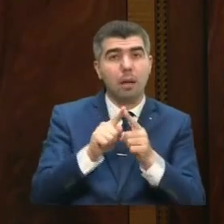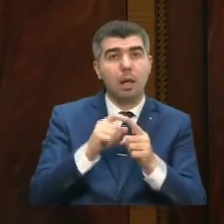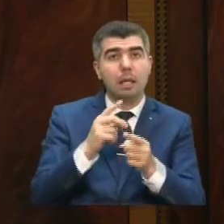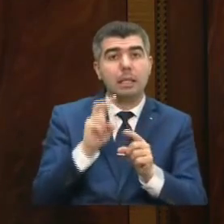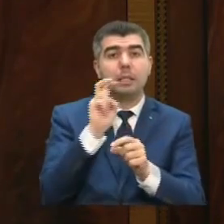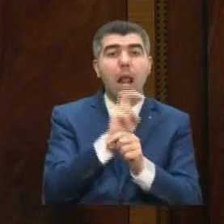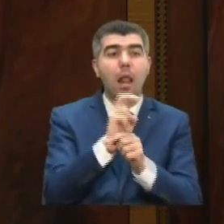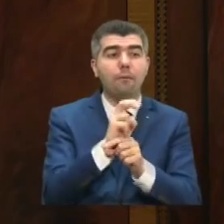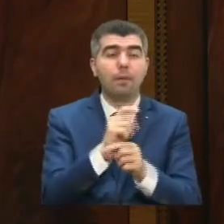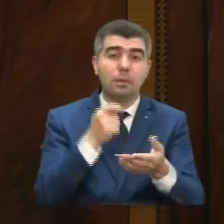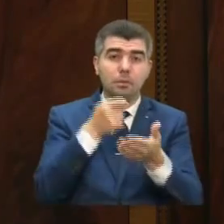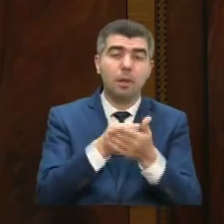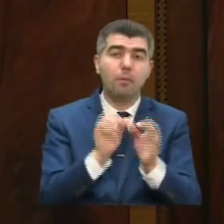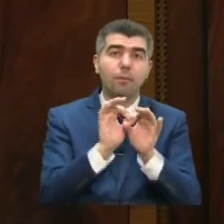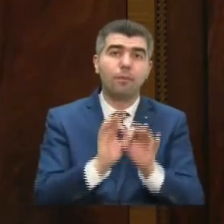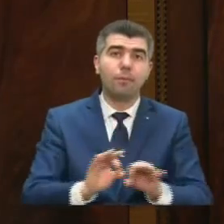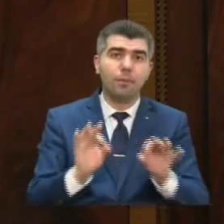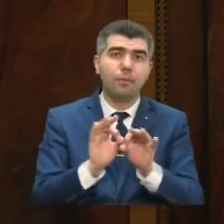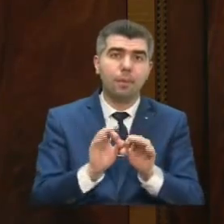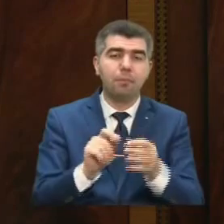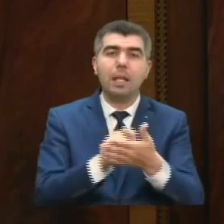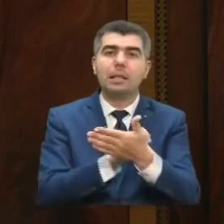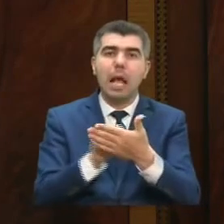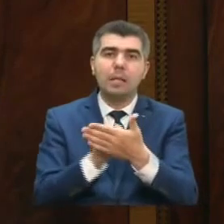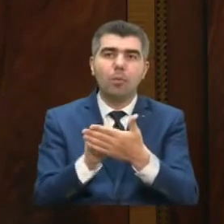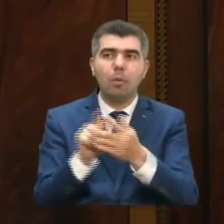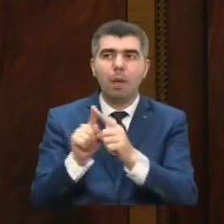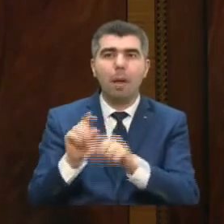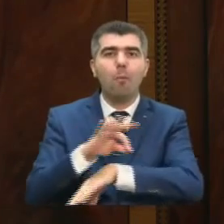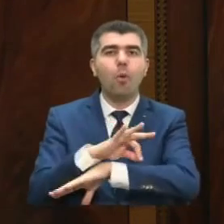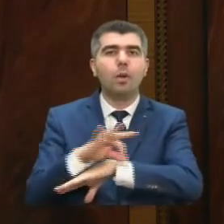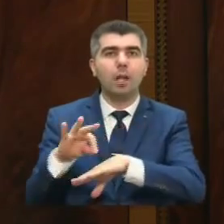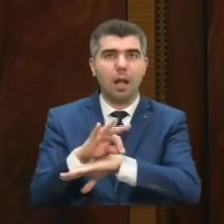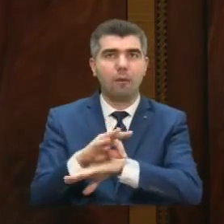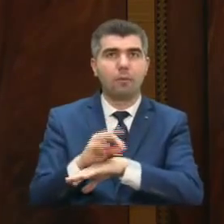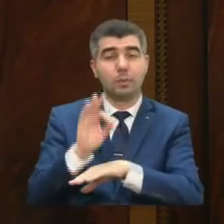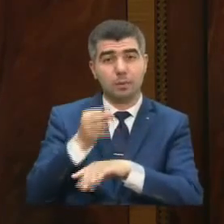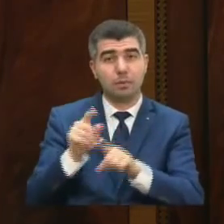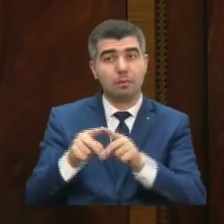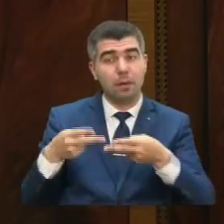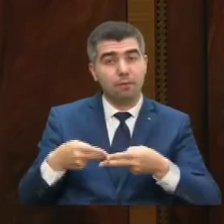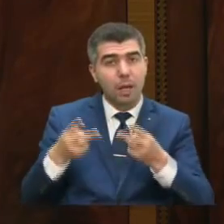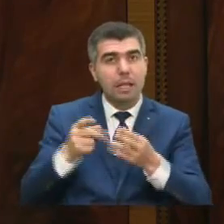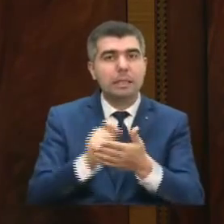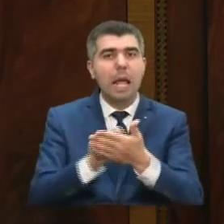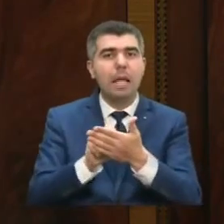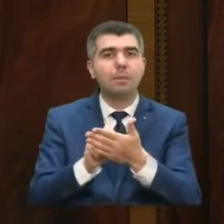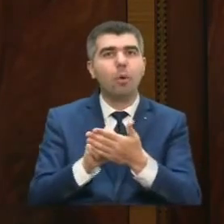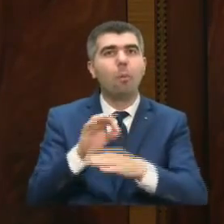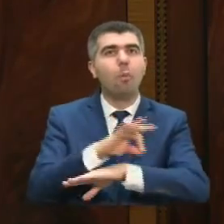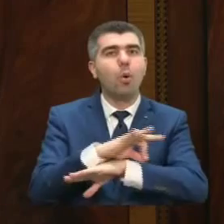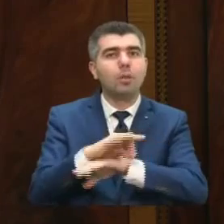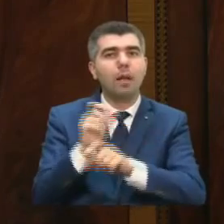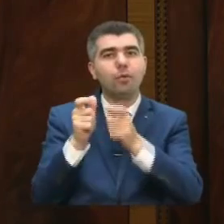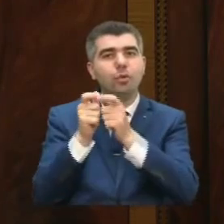كونترا اكدت هذا الشيء. اذا ماذا هذا؟ وكتحاسبوا غير مع الطبقه العامله. اذا انتم تشرعنون الريع وكتحاسبوا فقط مع